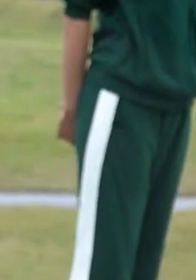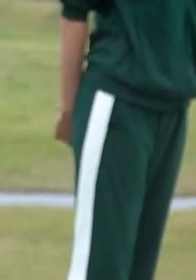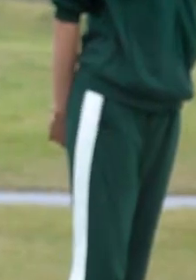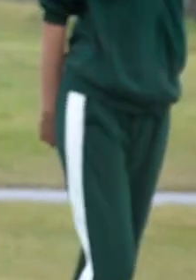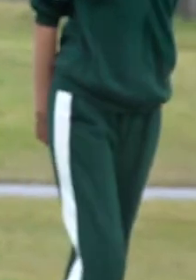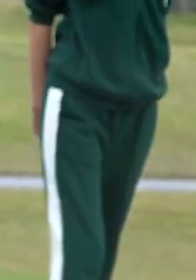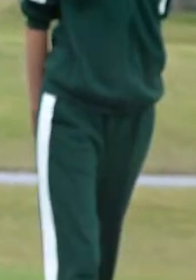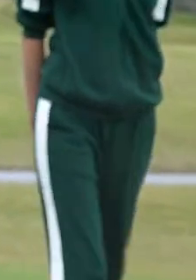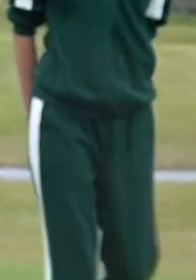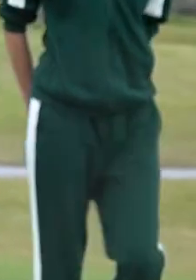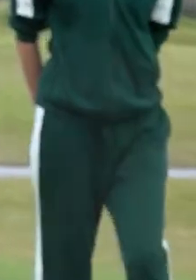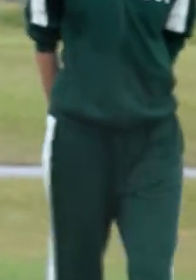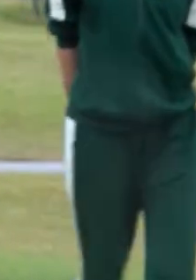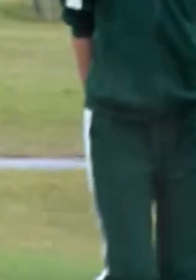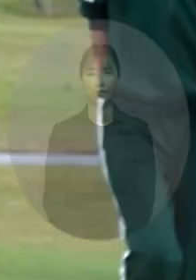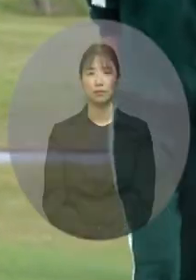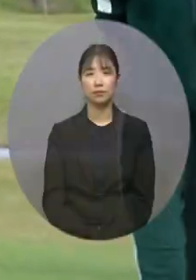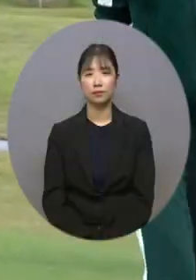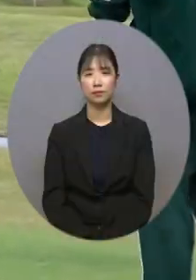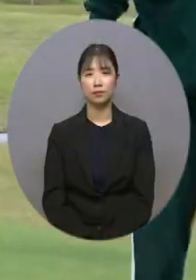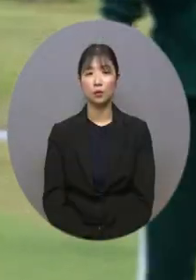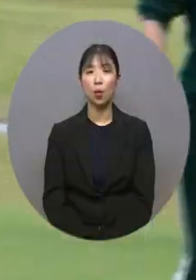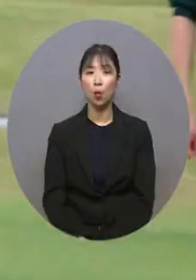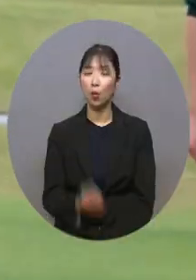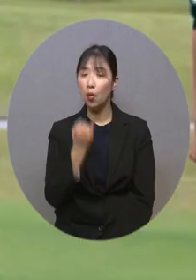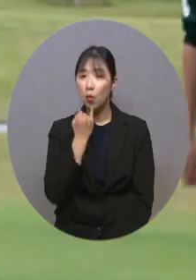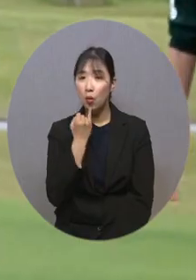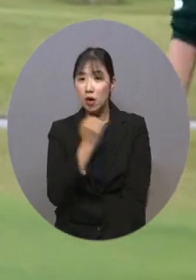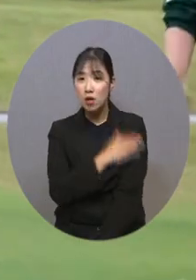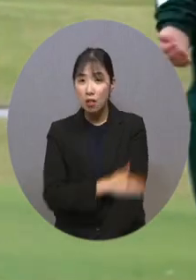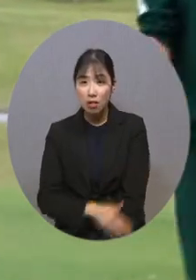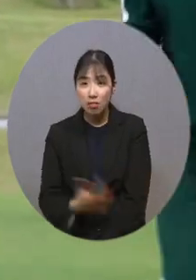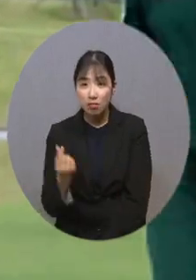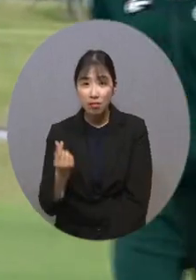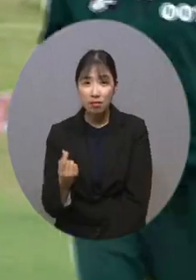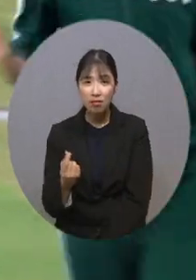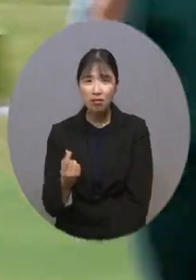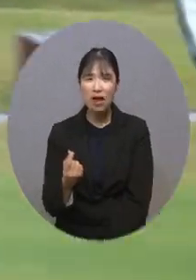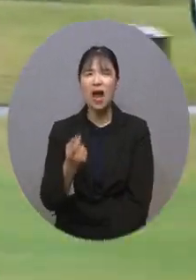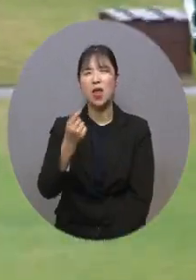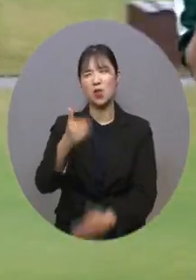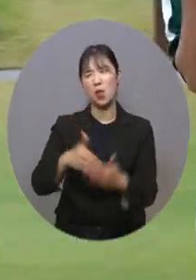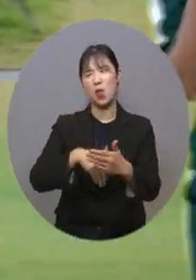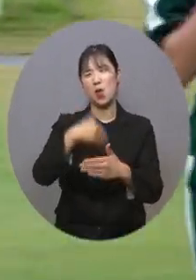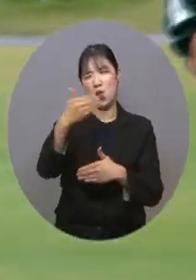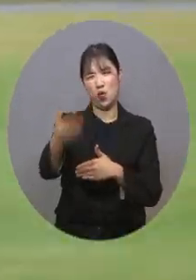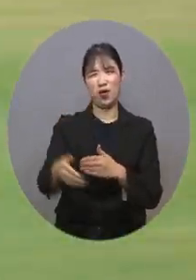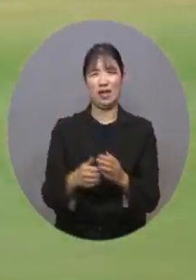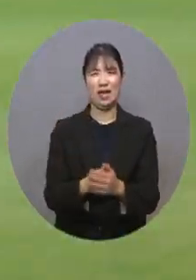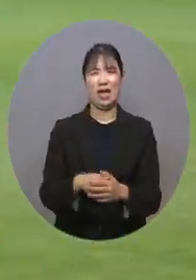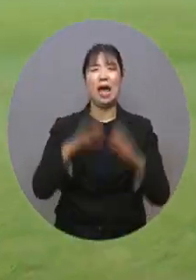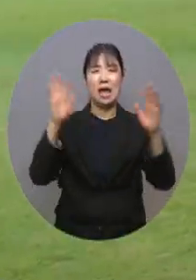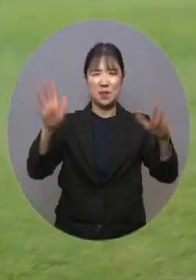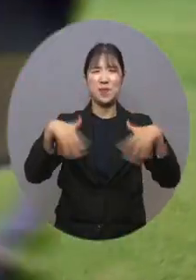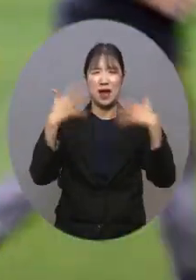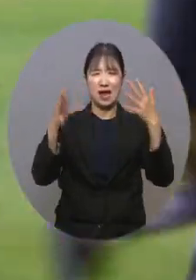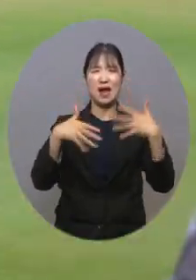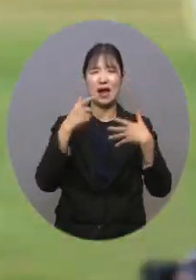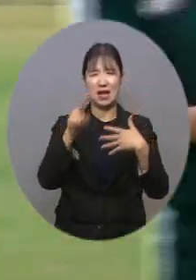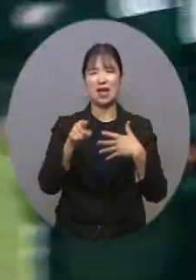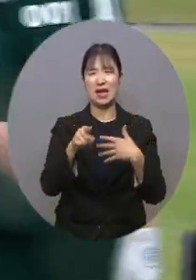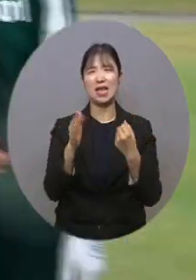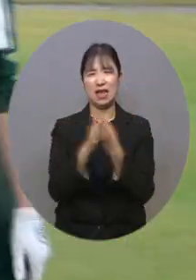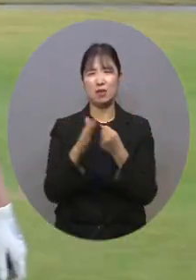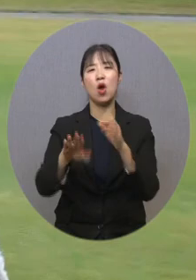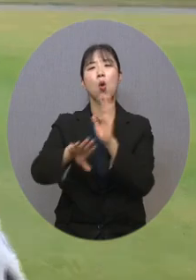어? 잘 친 것 같은데? 같은데? 잘 쳤지? 왜냐면. 근데, 아, 언니 넘어갔다. 바람을 보니까 훅바람이었어. 그래서 오른쪽으로 치는 게